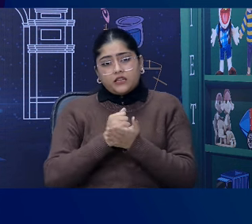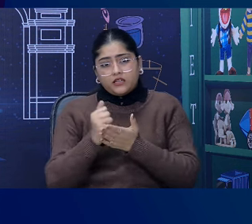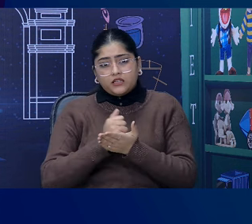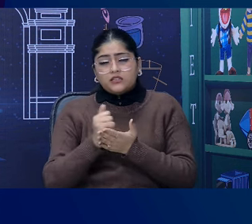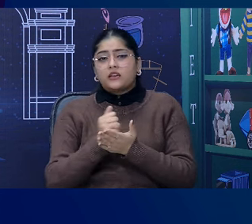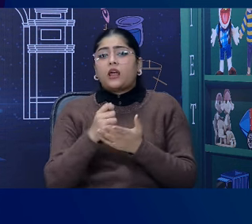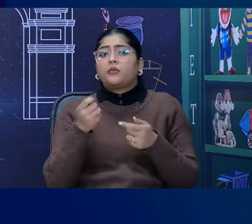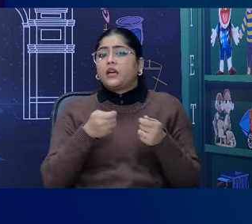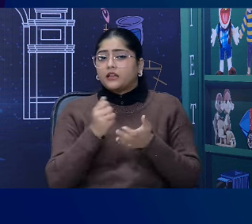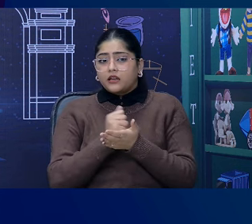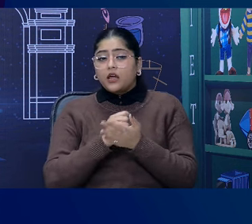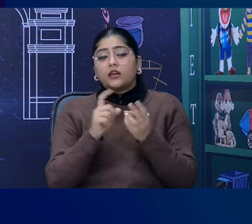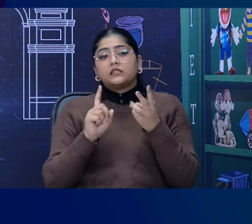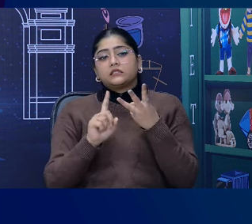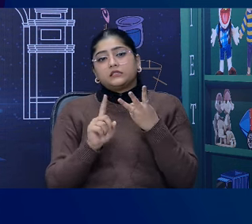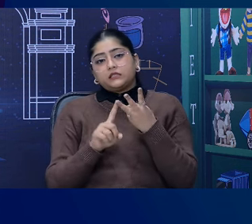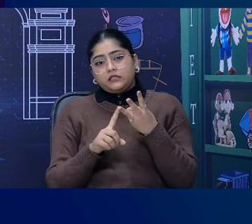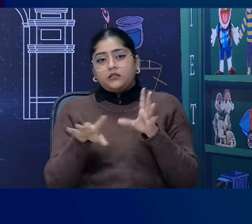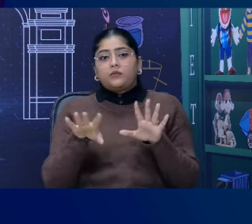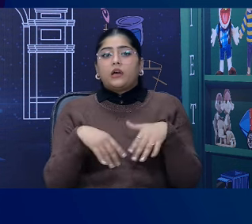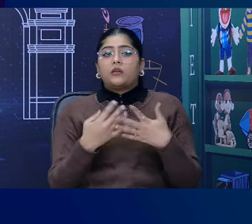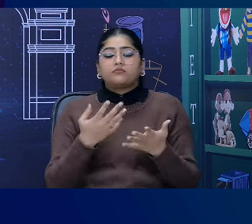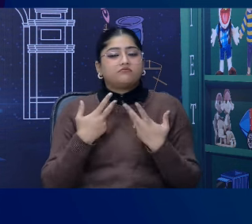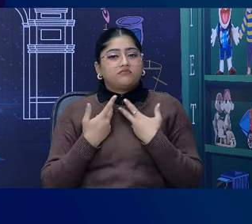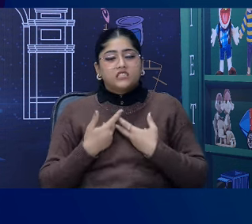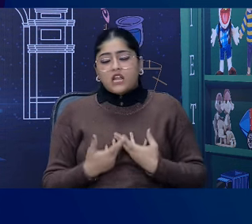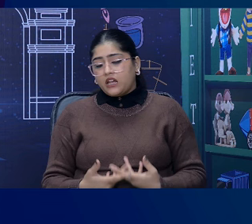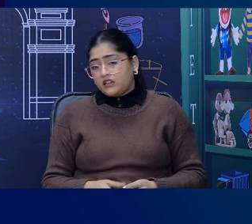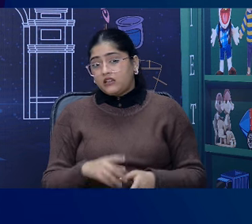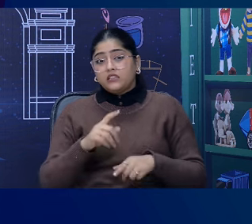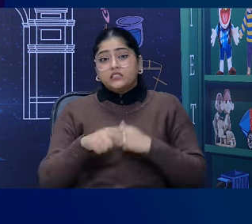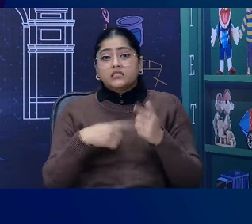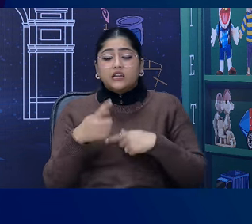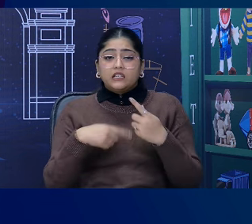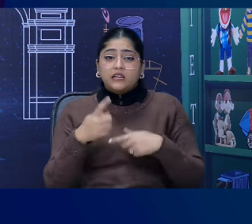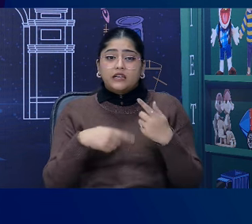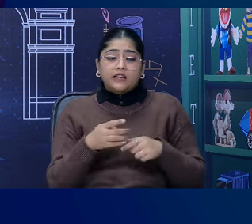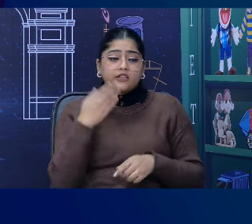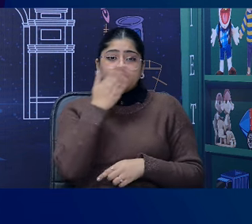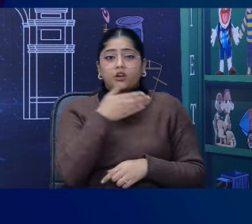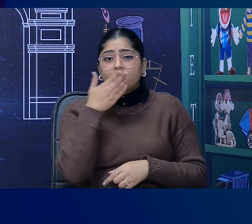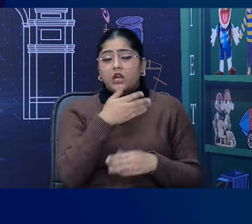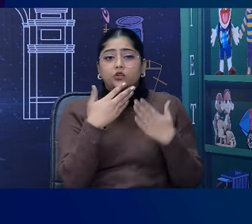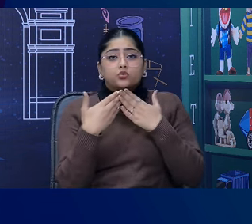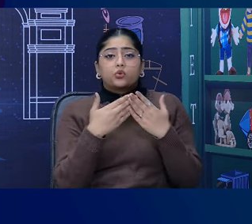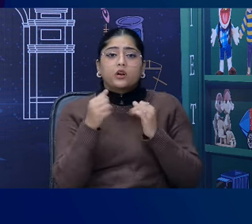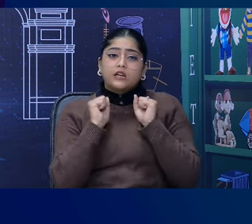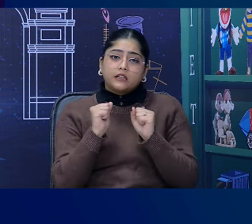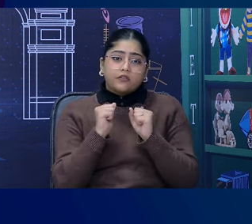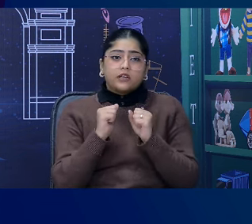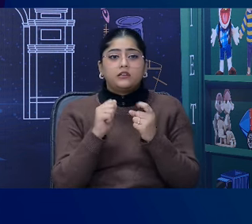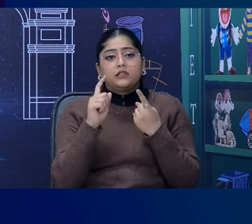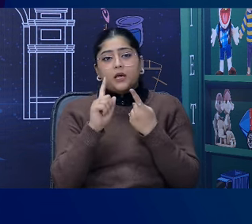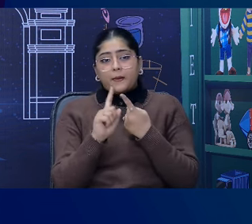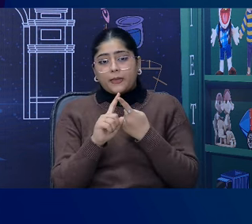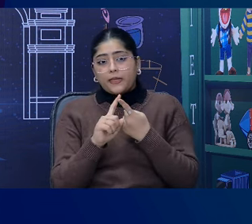रही है जा ही नहीं रही है वो है एग्जॉशन की अब हम थक गए हैं जब हम बात करते हैं एग्जॉस्ट स्टेट की तो हम उसमें कहते हैं कि अच्छा हेल्थ प्रॉब्लम्स